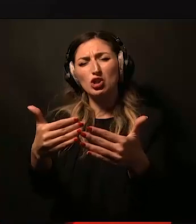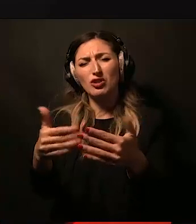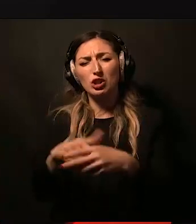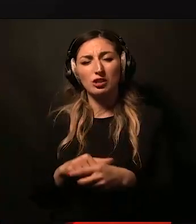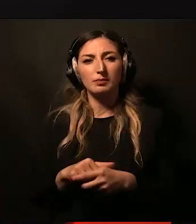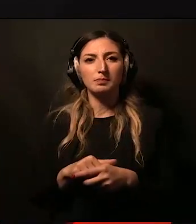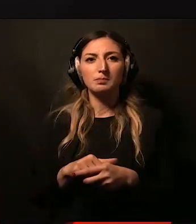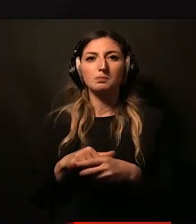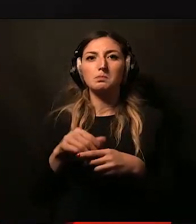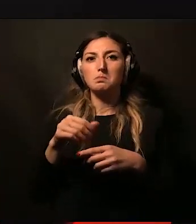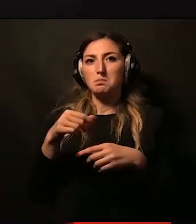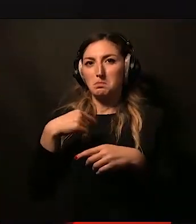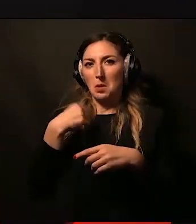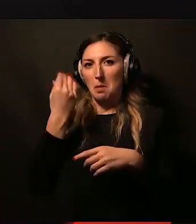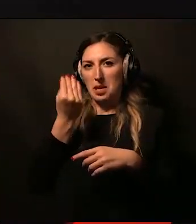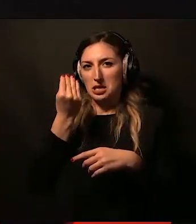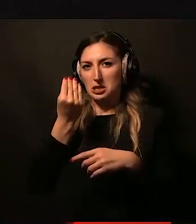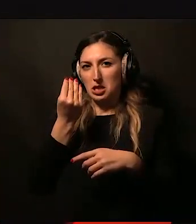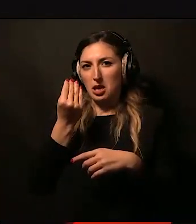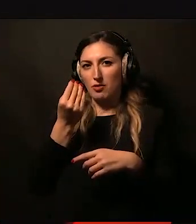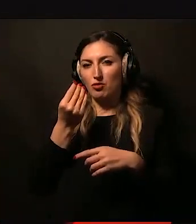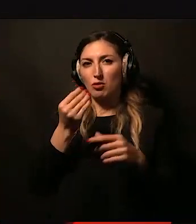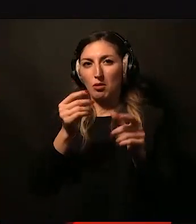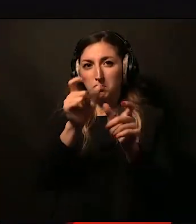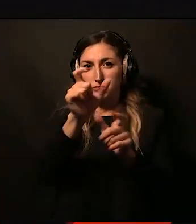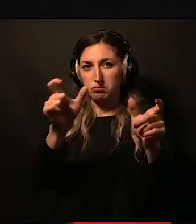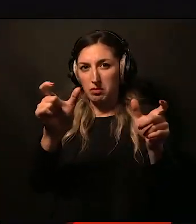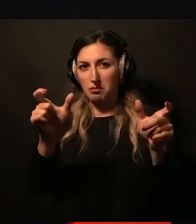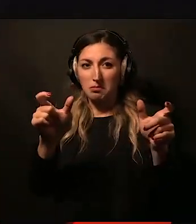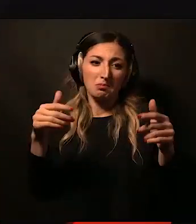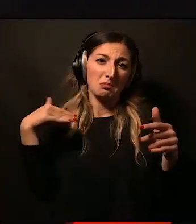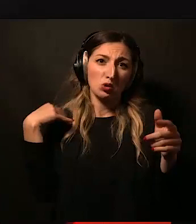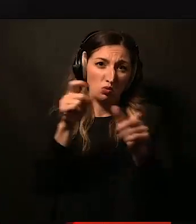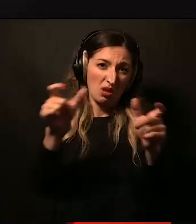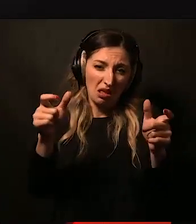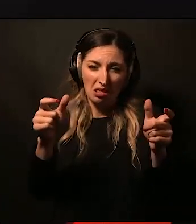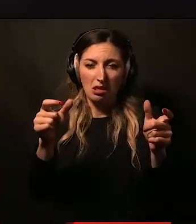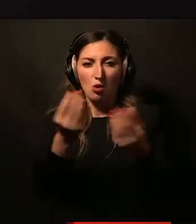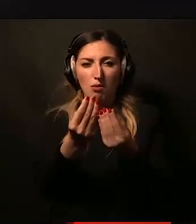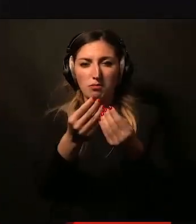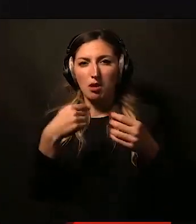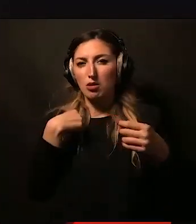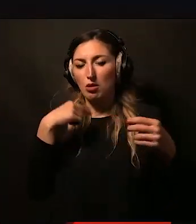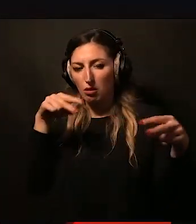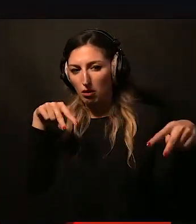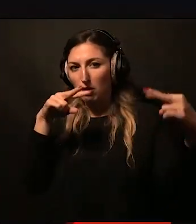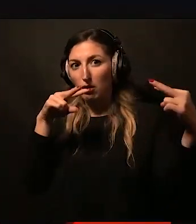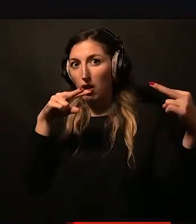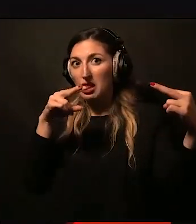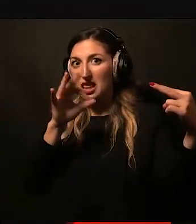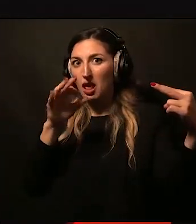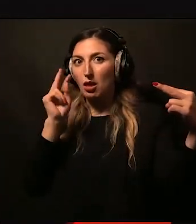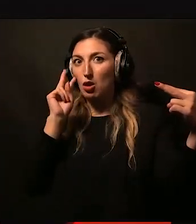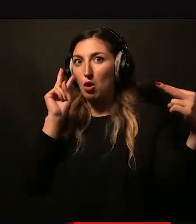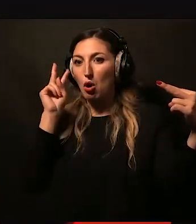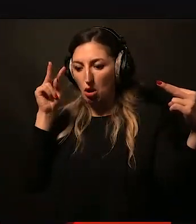incroci il loro sguardo si dimenticano che esisti e io Questo l'avevo già imparato e avevo